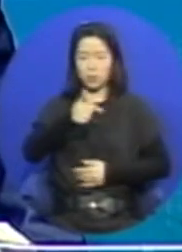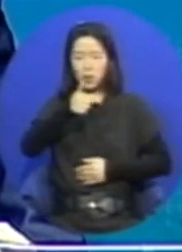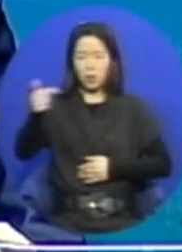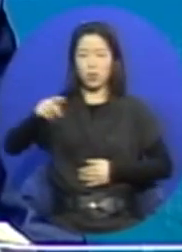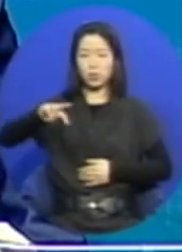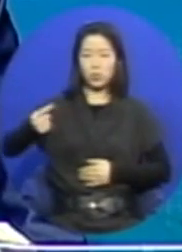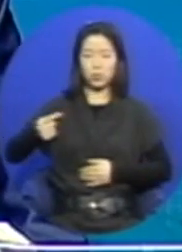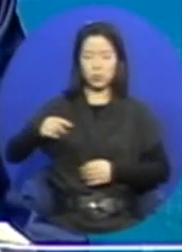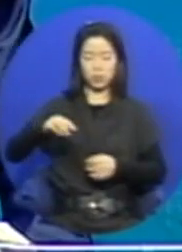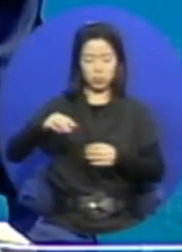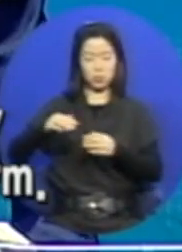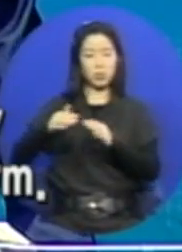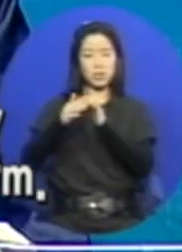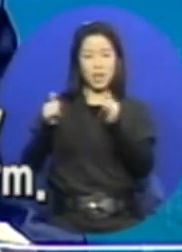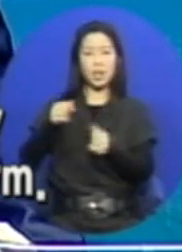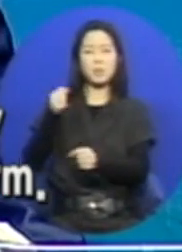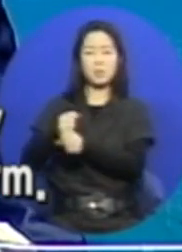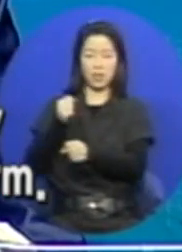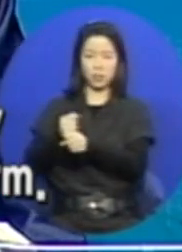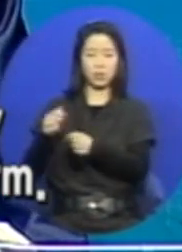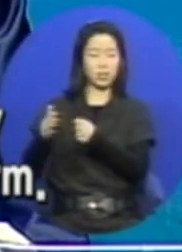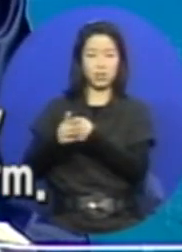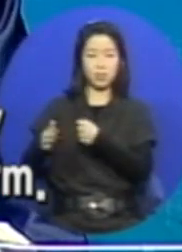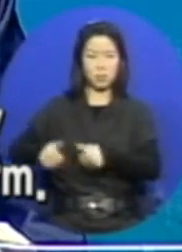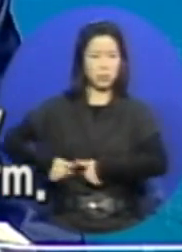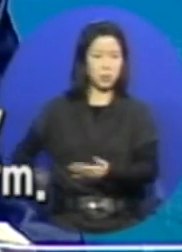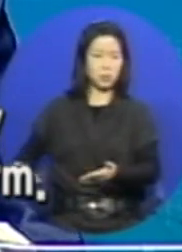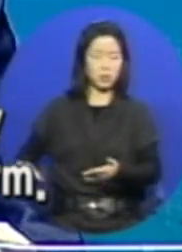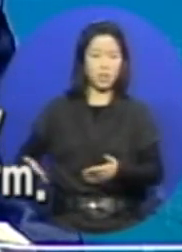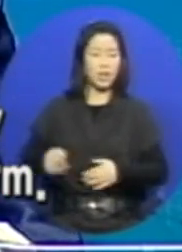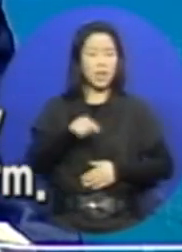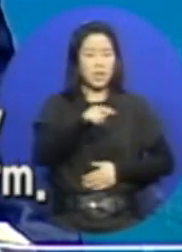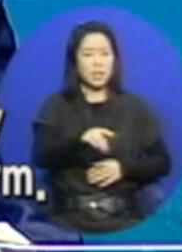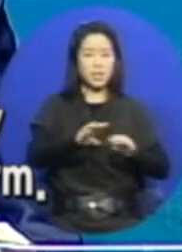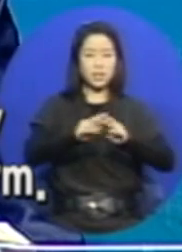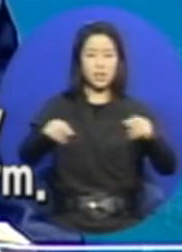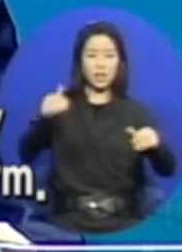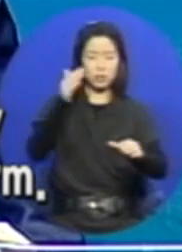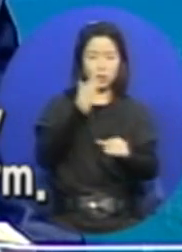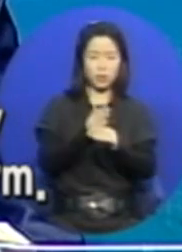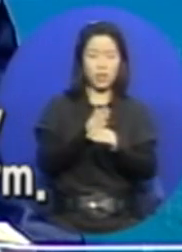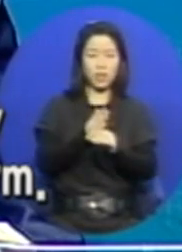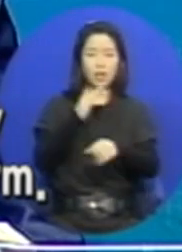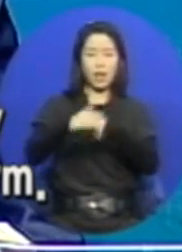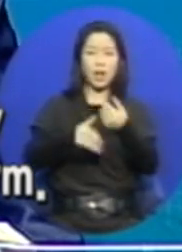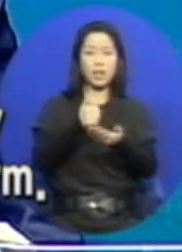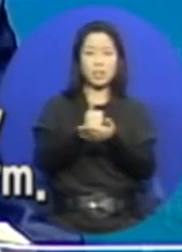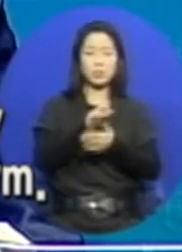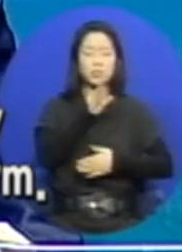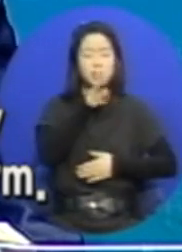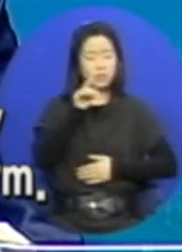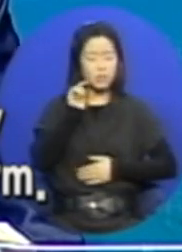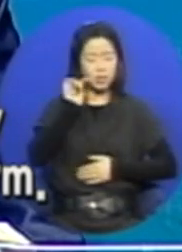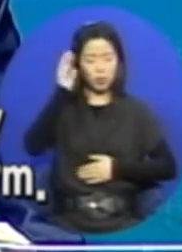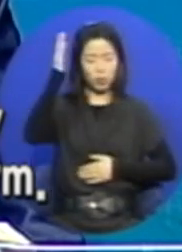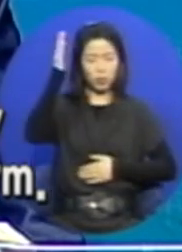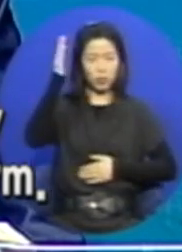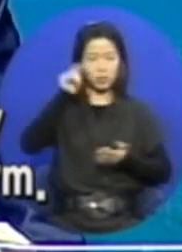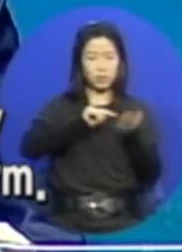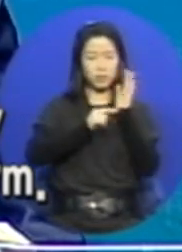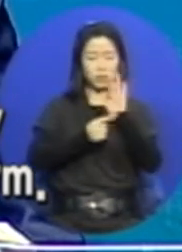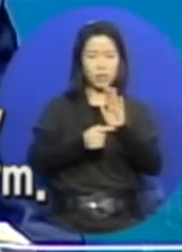돼요. 하나님이 이 땅 가운데 하나님의 진짜 영광을 드러내는 길은 하나님 당신